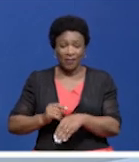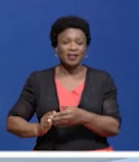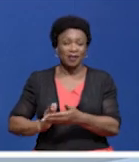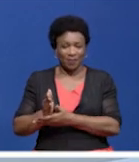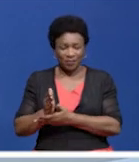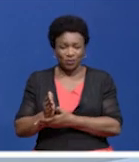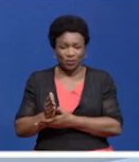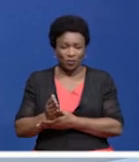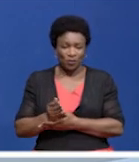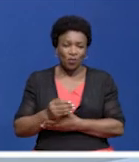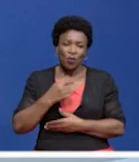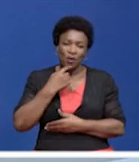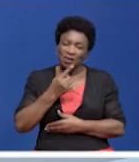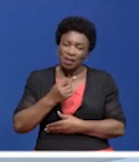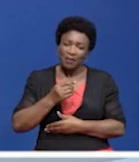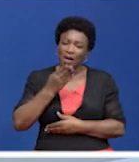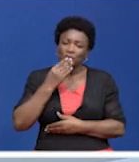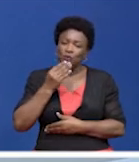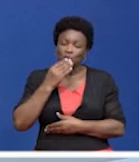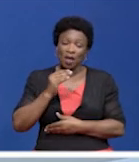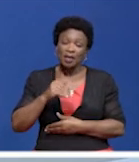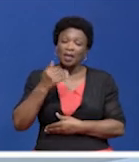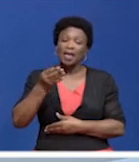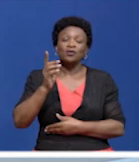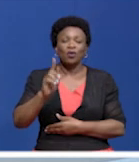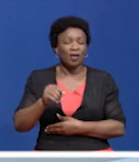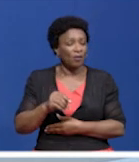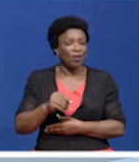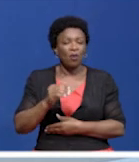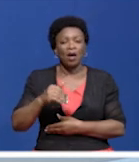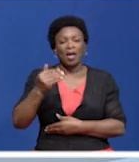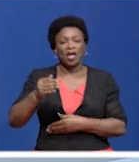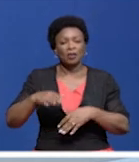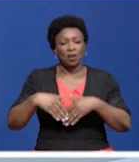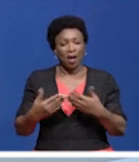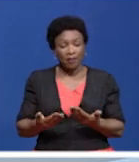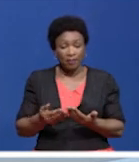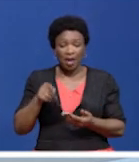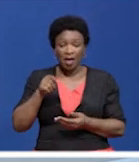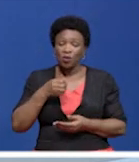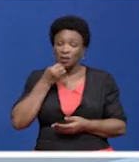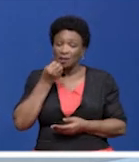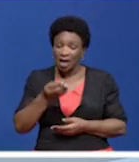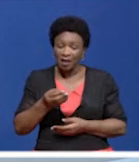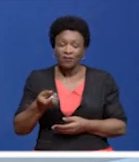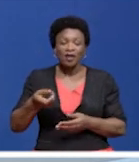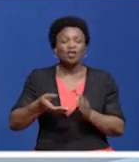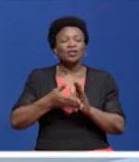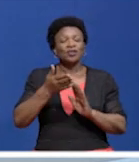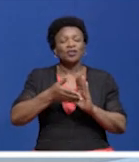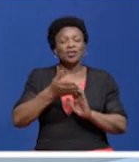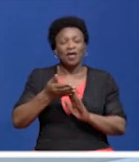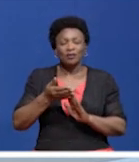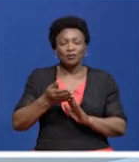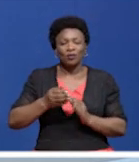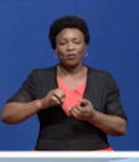kini sukari inkan kes kesho ha in maif yuan kuni chamot nini ya afya